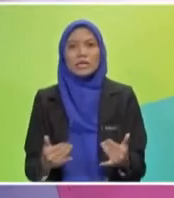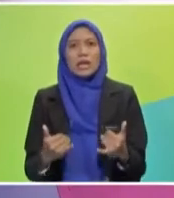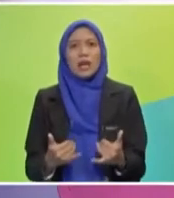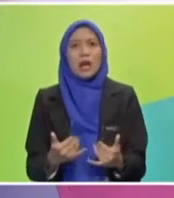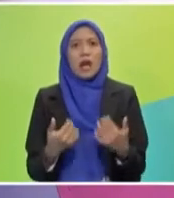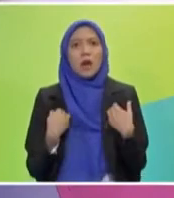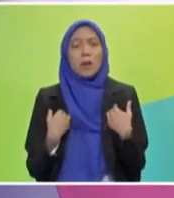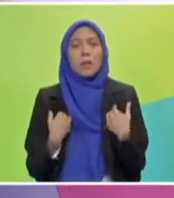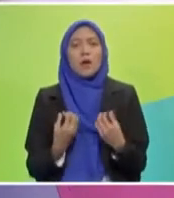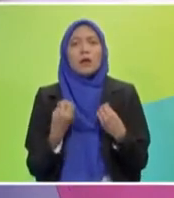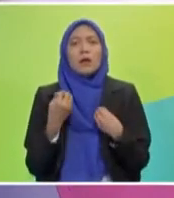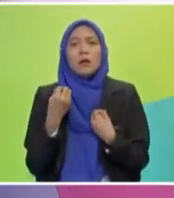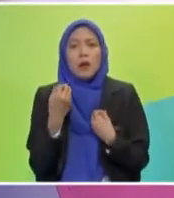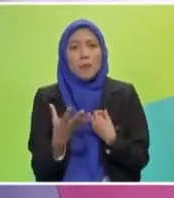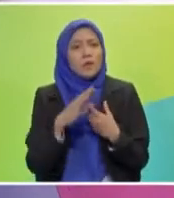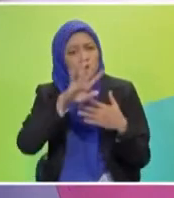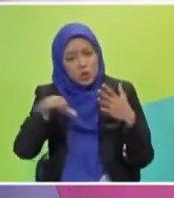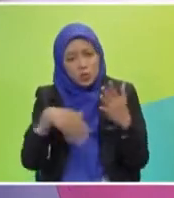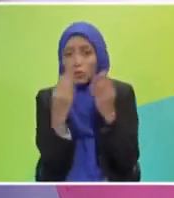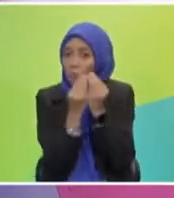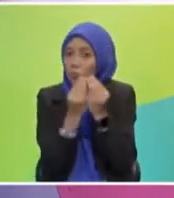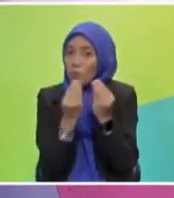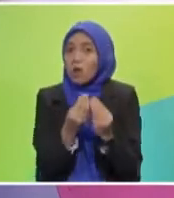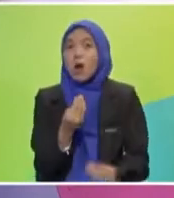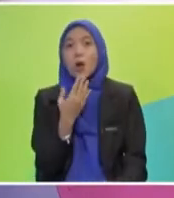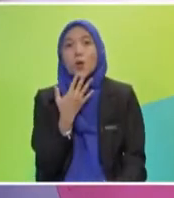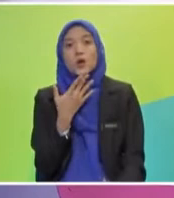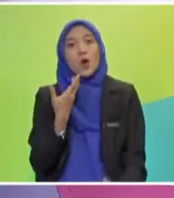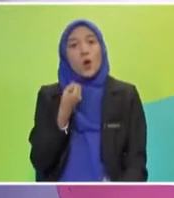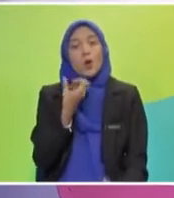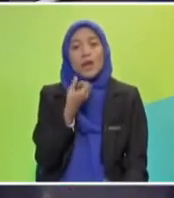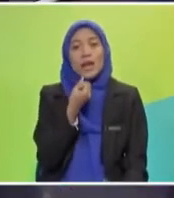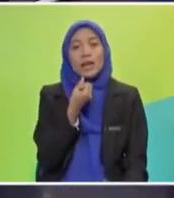jumlah keseluruhan warna oranye yang ada? Berapa mula-mula?